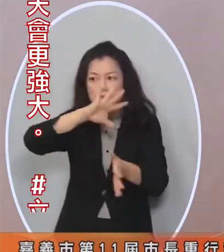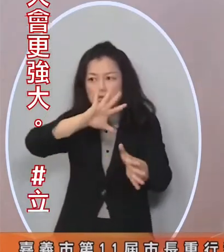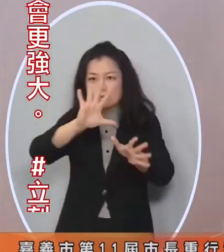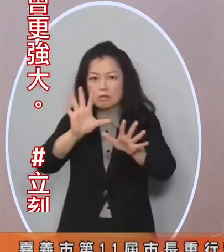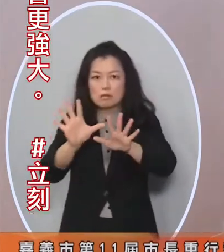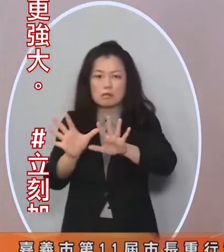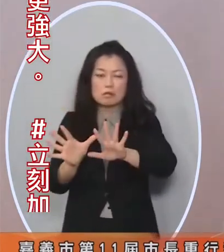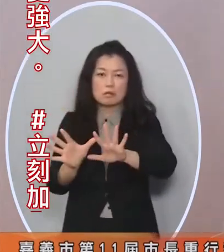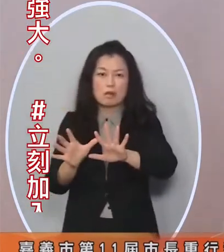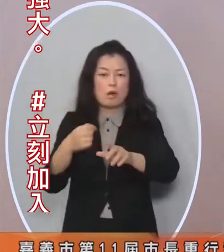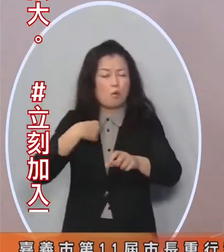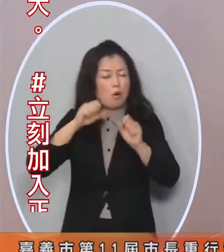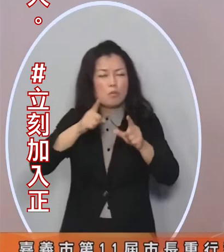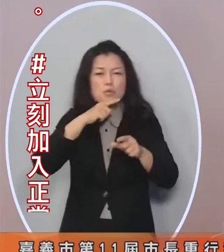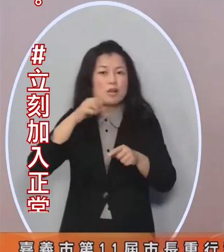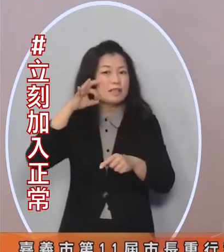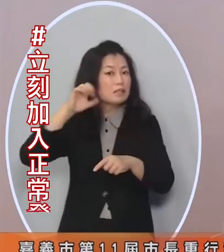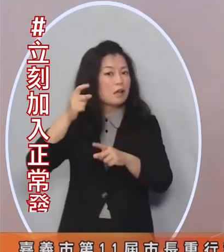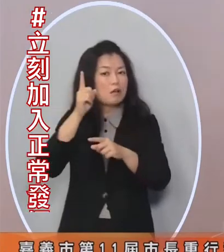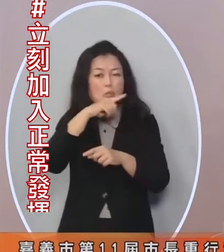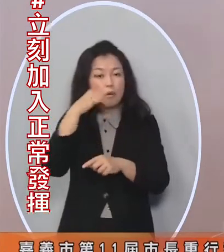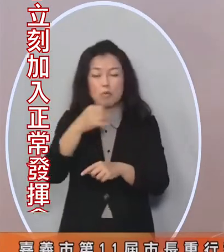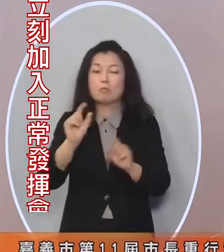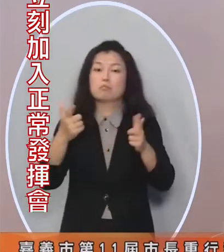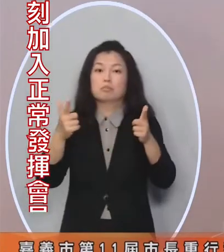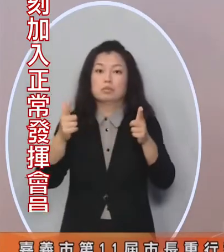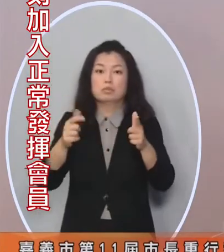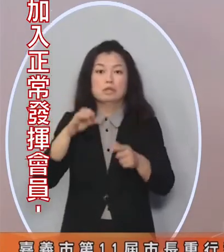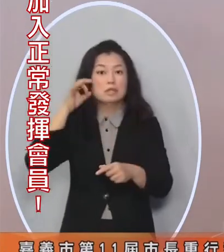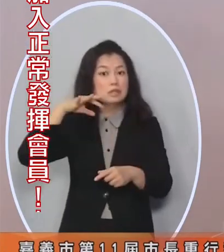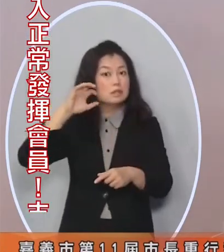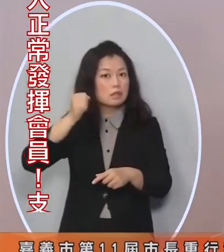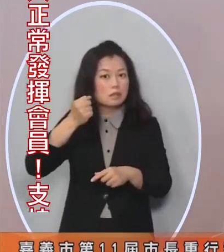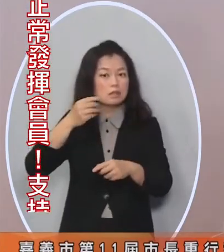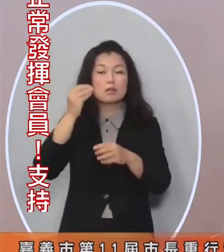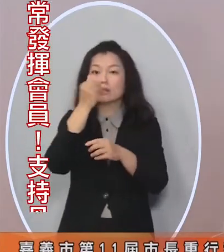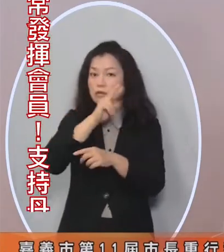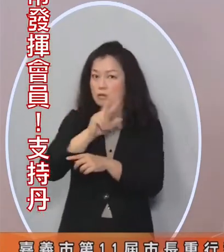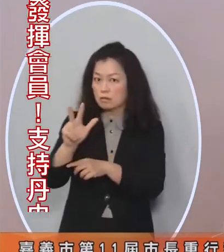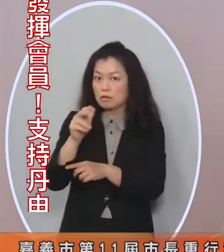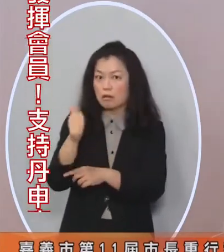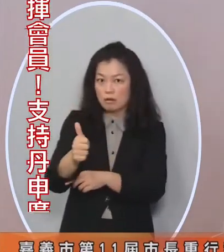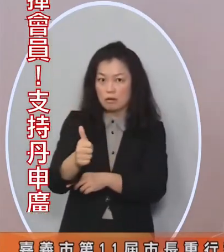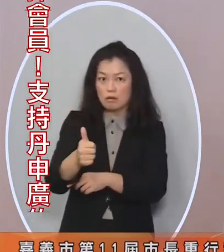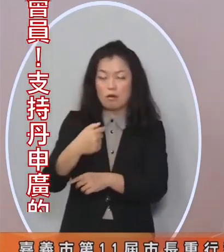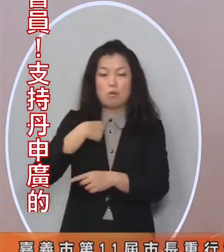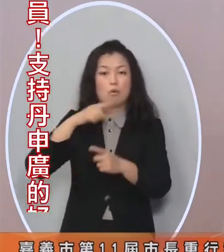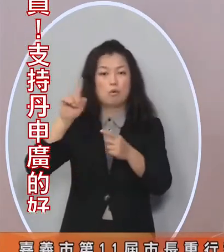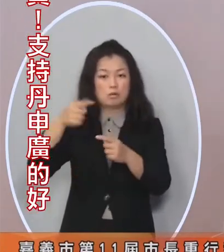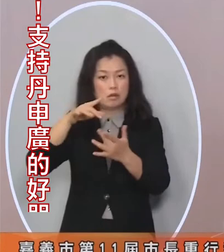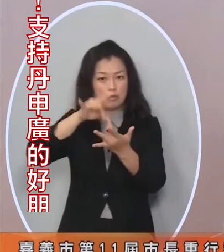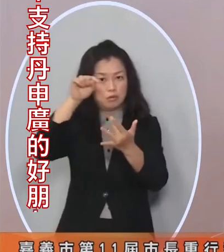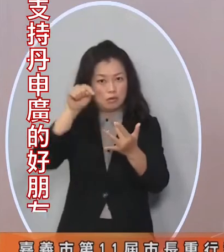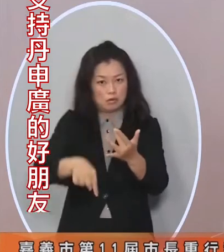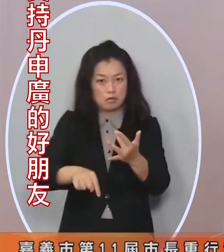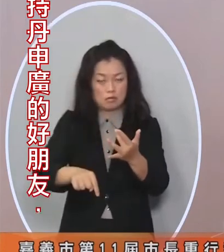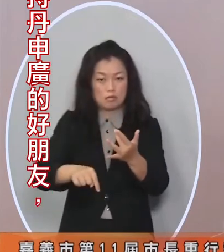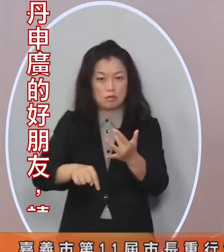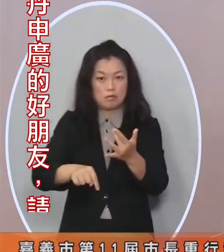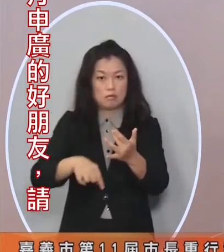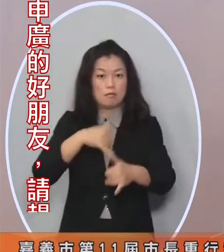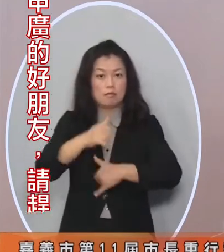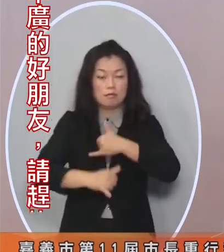我不是说别人都好，嘉义不好 ，no， 嘉义有嘉义很大特色，所以我财神总统才会在嘉义发展嘛。好，这是我给大家参考的